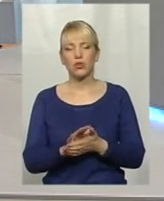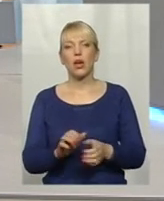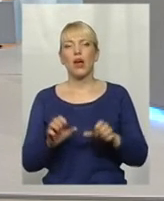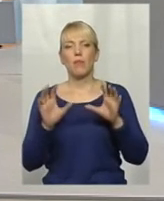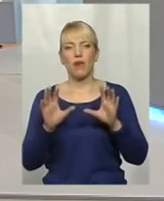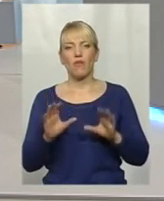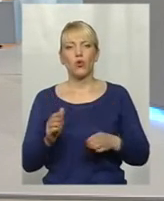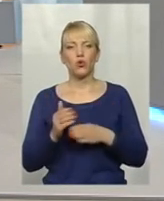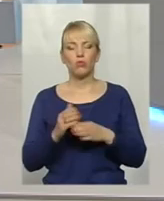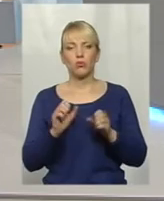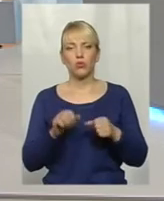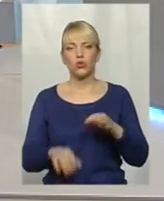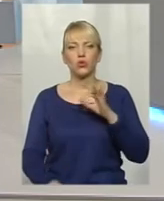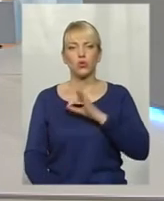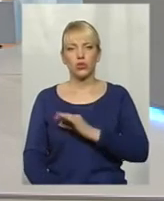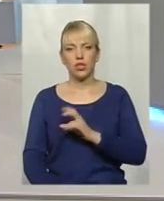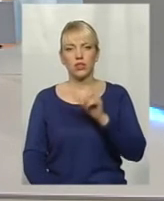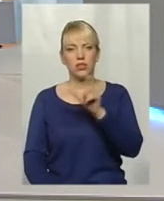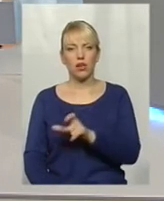можуть скористатися особи,